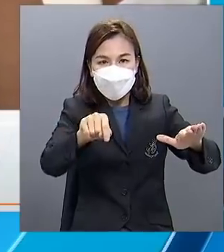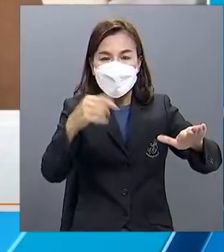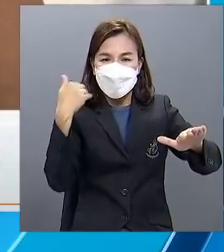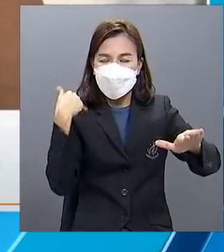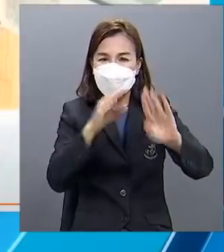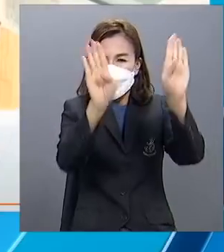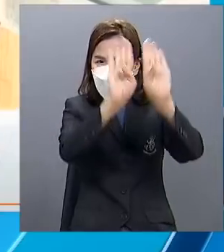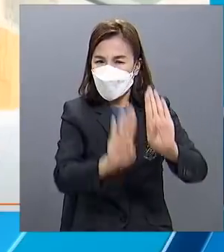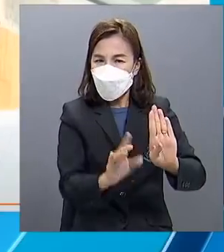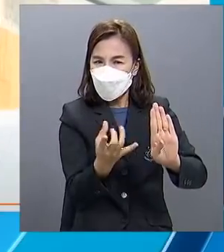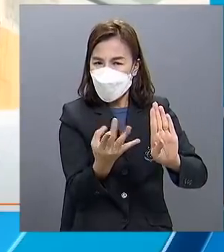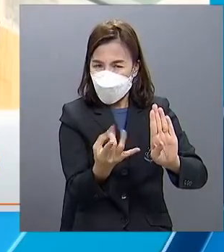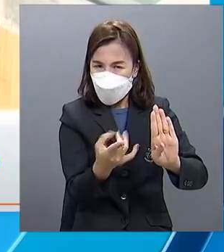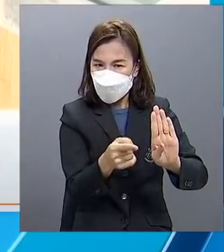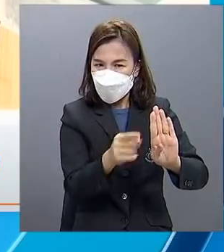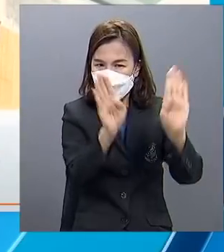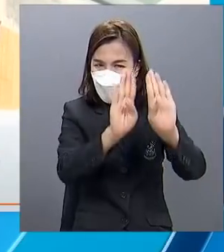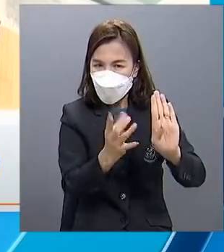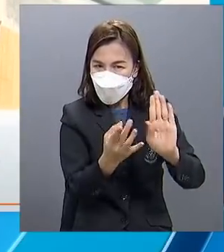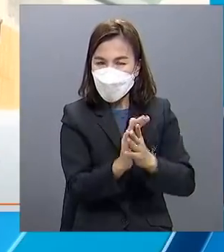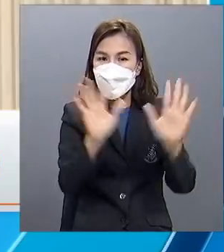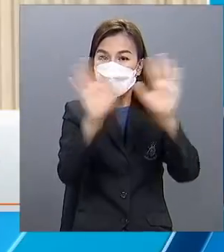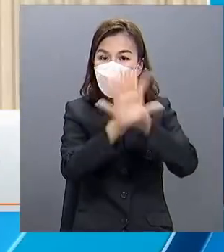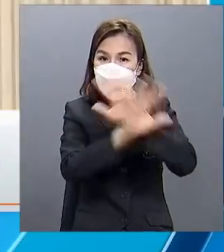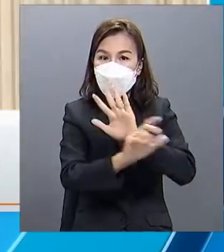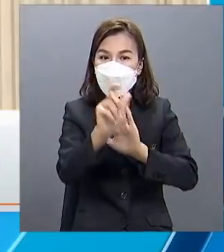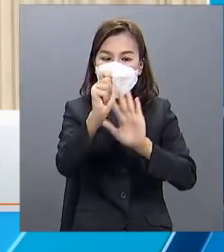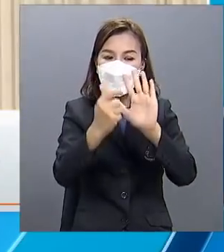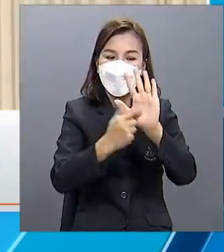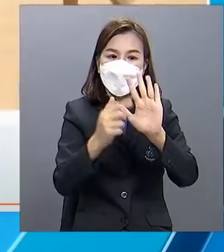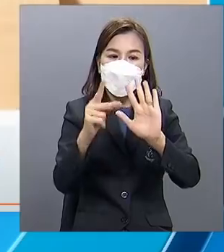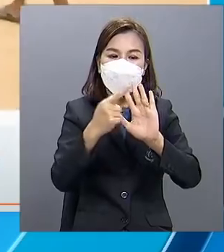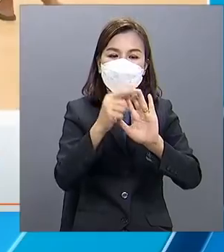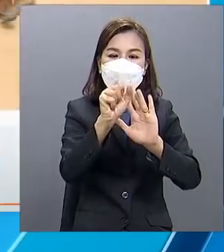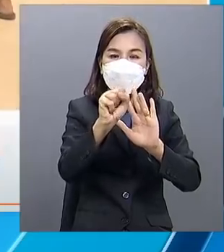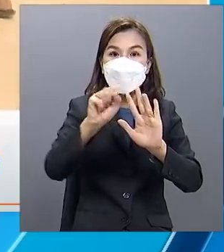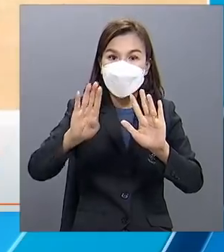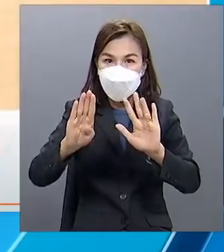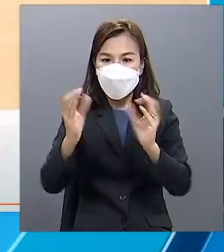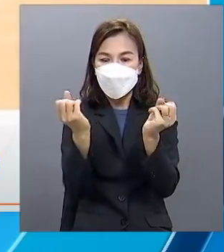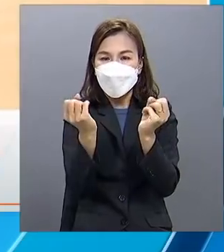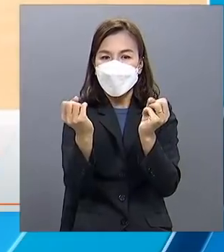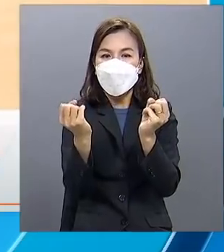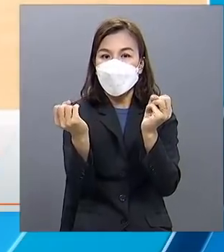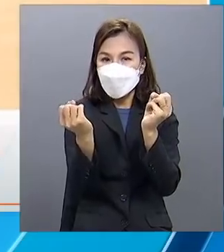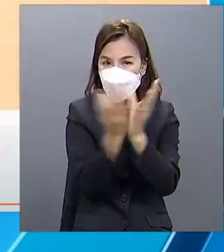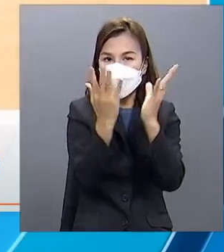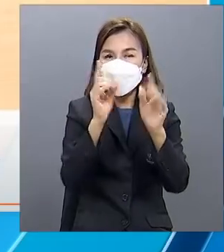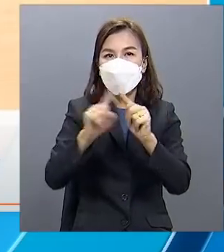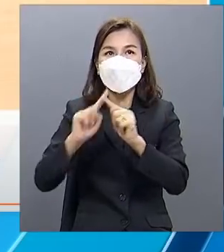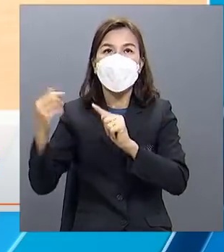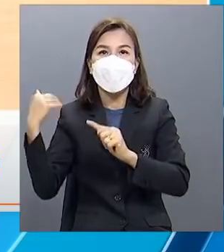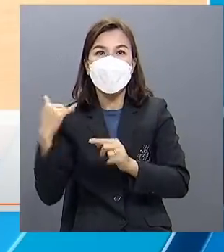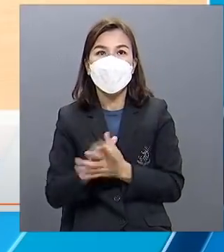เป็นภาษาไทยก็คือวัดเป็นการเกษตรหลายระบบน้ำผู้ป่วยเด็กบางท่านเนี่ยเป็นผู้เป็นรถติดคอวีที่มาเลยเนี่ยการอักเสบขึ้นทั่วร่างกายแล้วซึ่งนี้